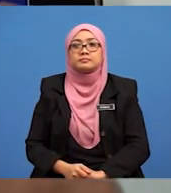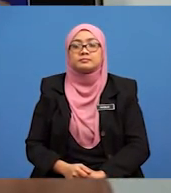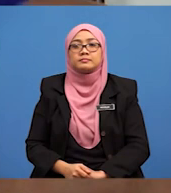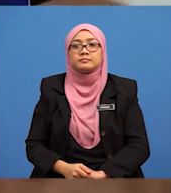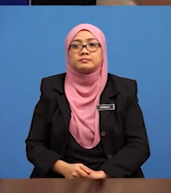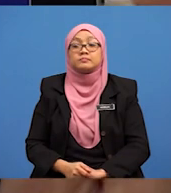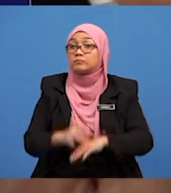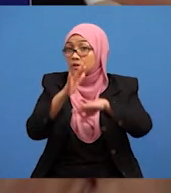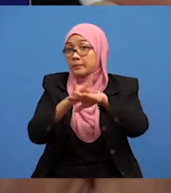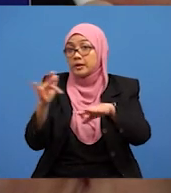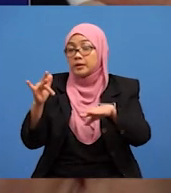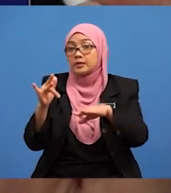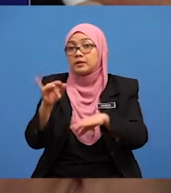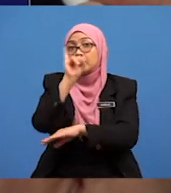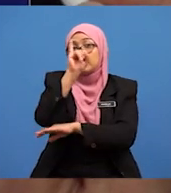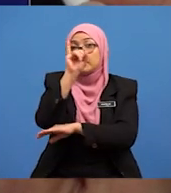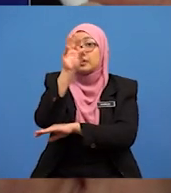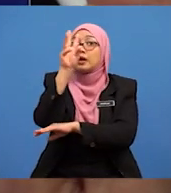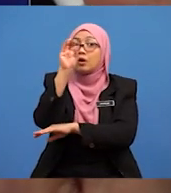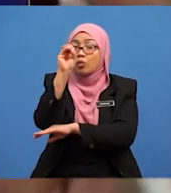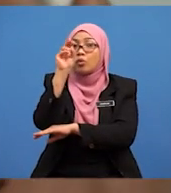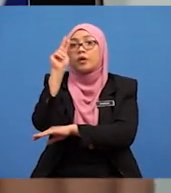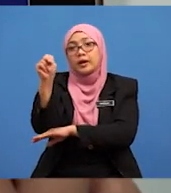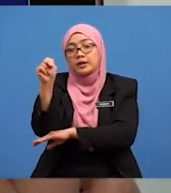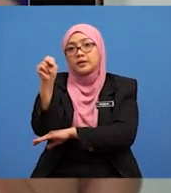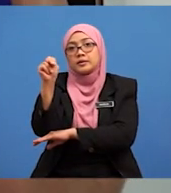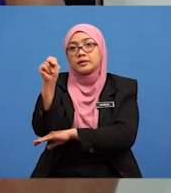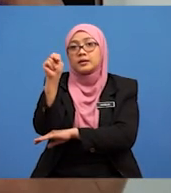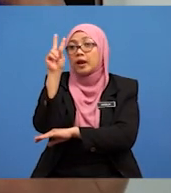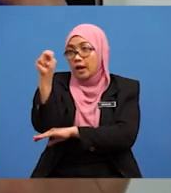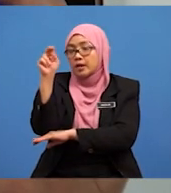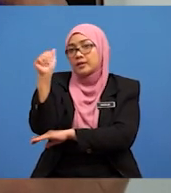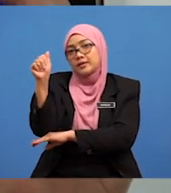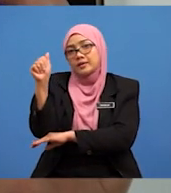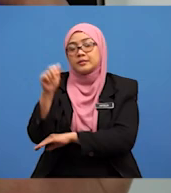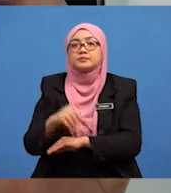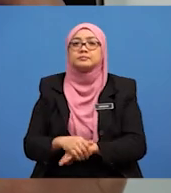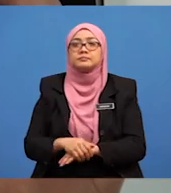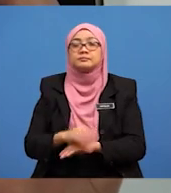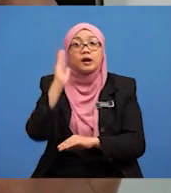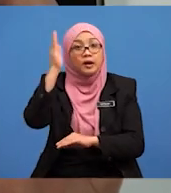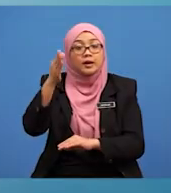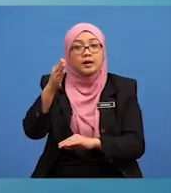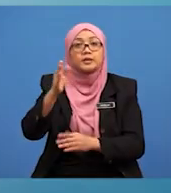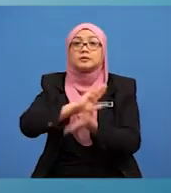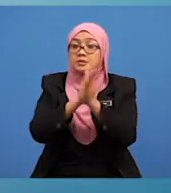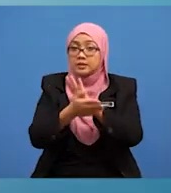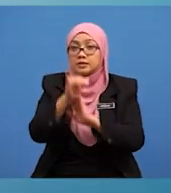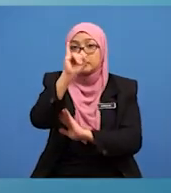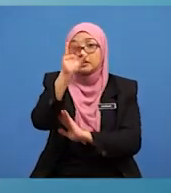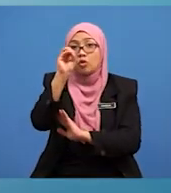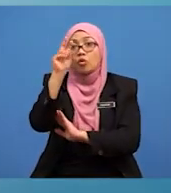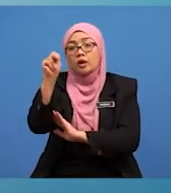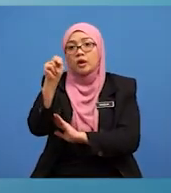Okey, ini dipanggil ion natrium. Atom yang menderma elektron akan menjadi ion positif kerana bilangan